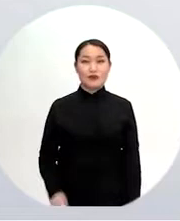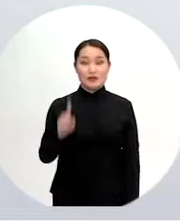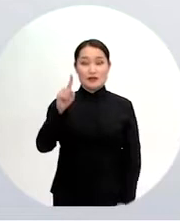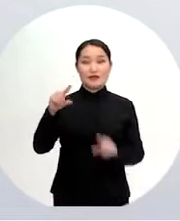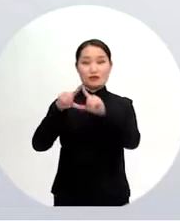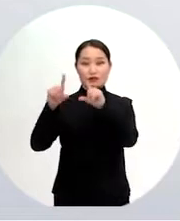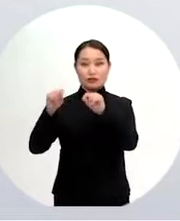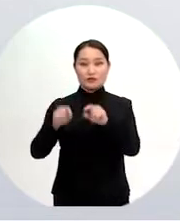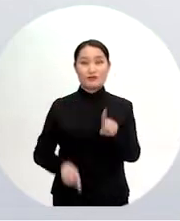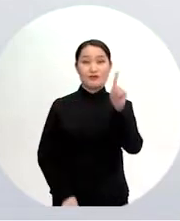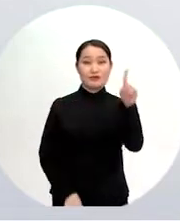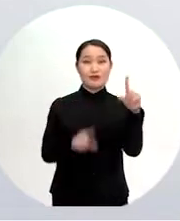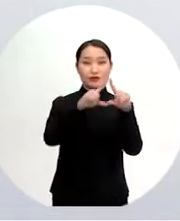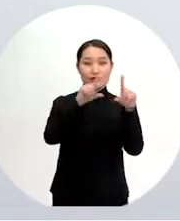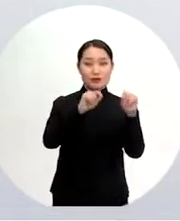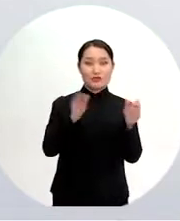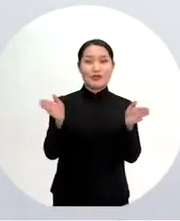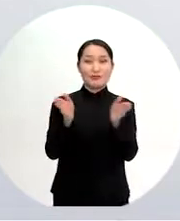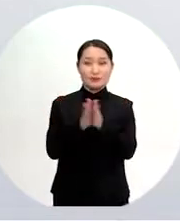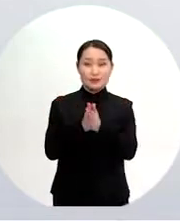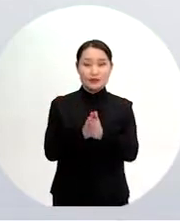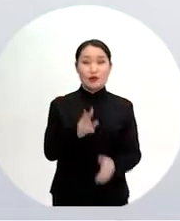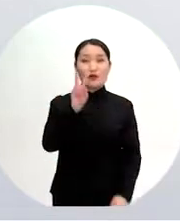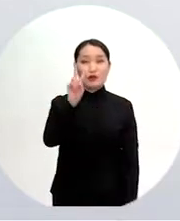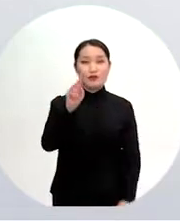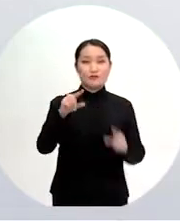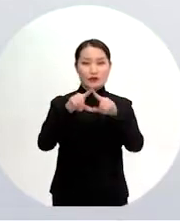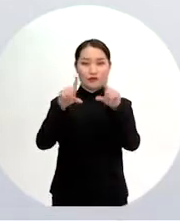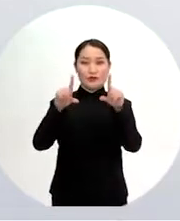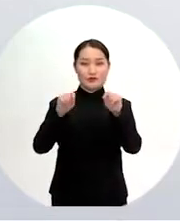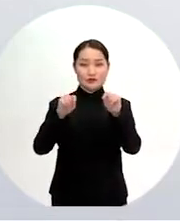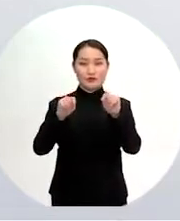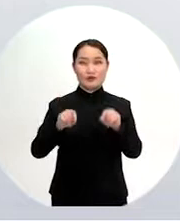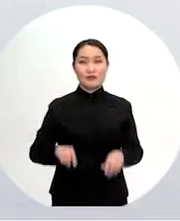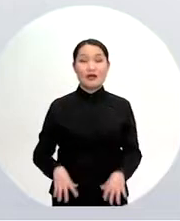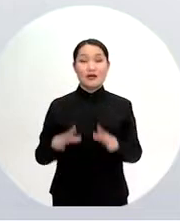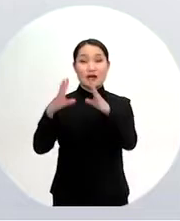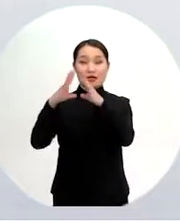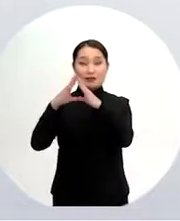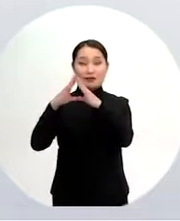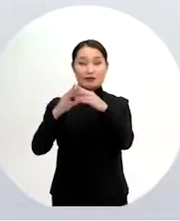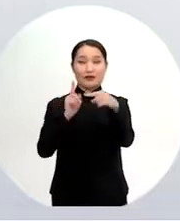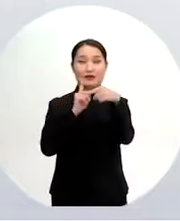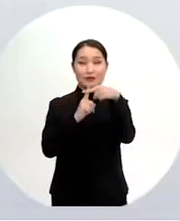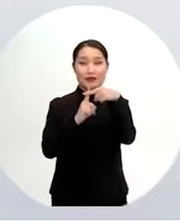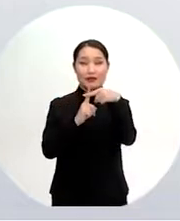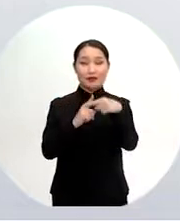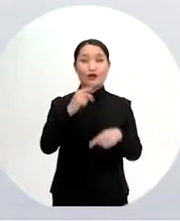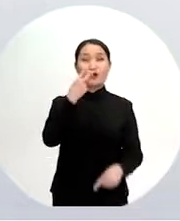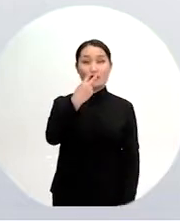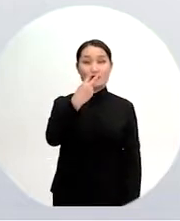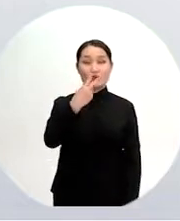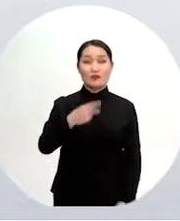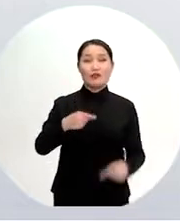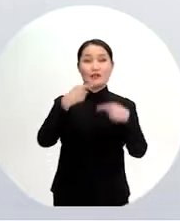дөрвөлжин, нэг дөрвөлжин. Нийлээд 2 дөрвөлжин. 10 дээр нэмэх нь